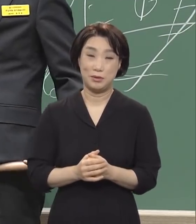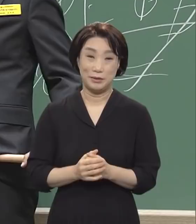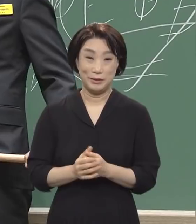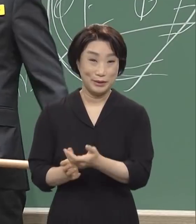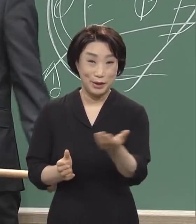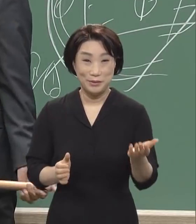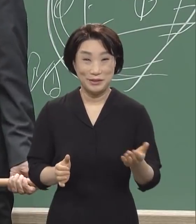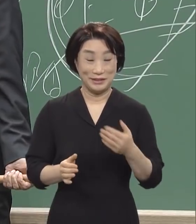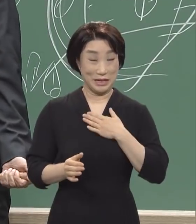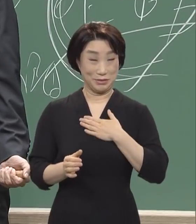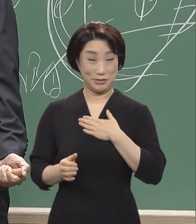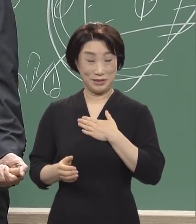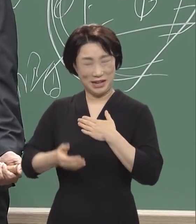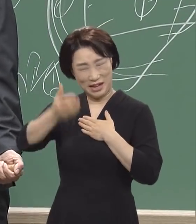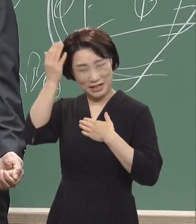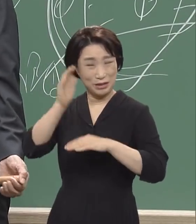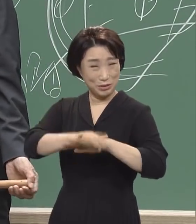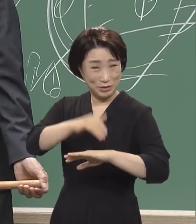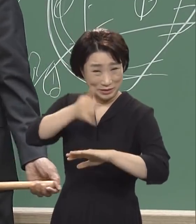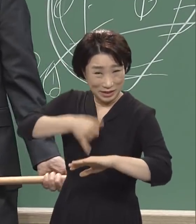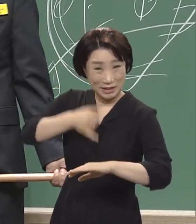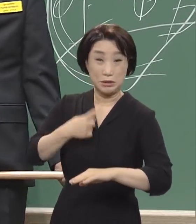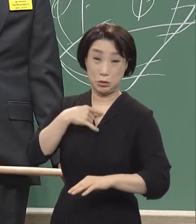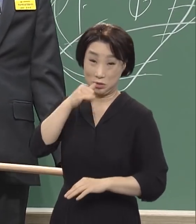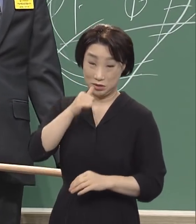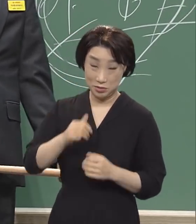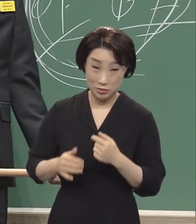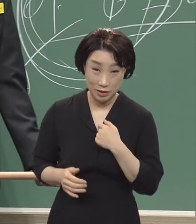나도 농사 이렇게 지워봤는데